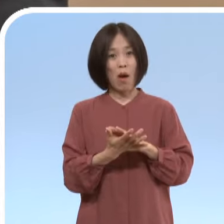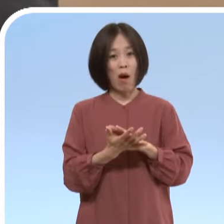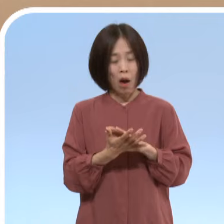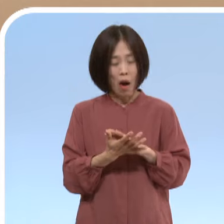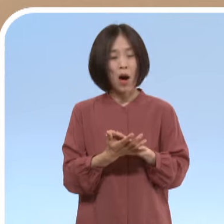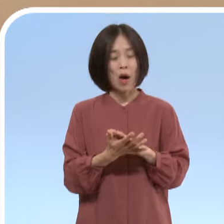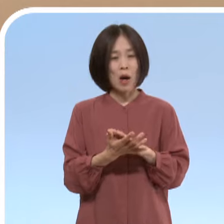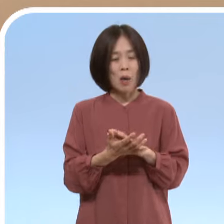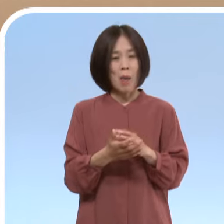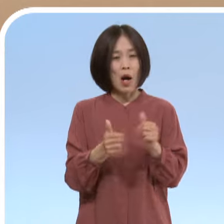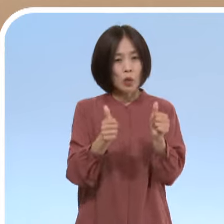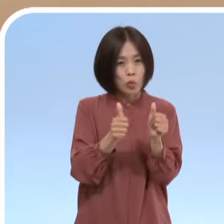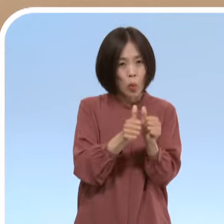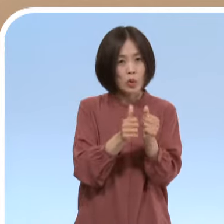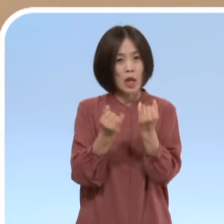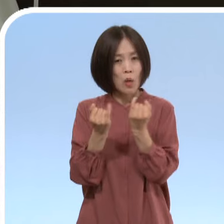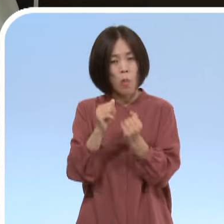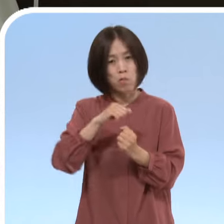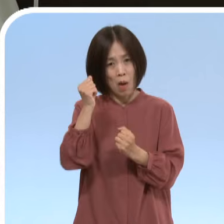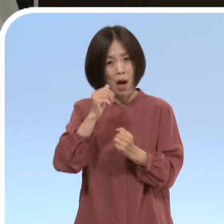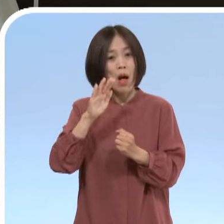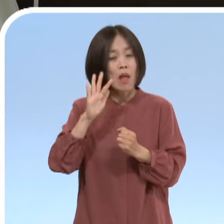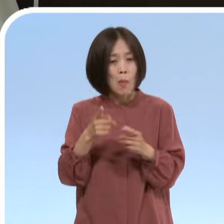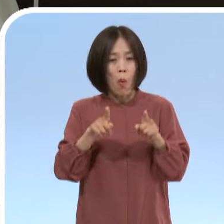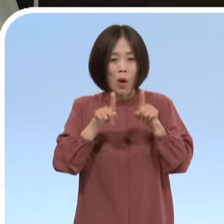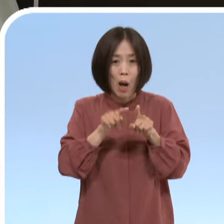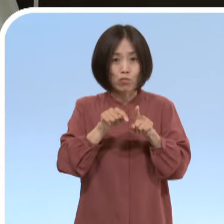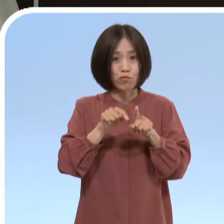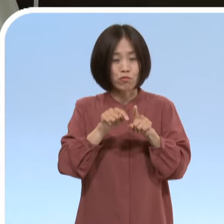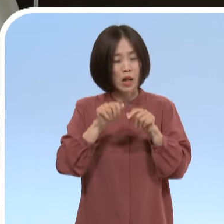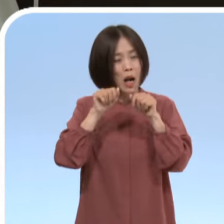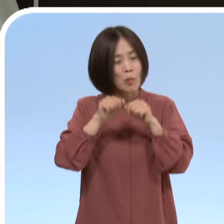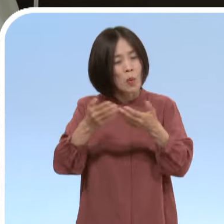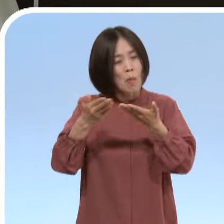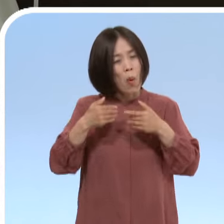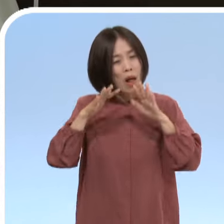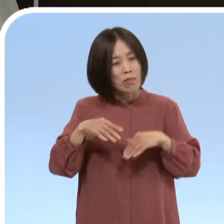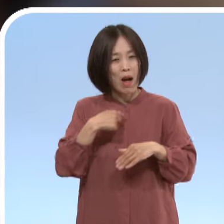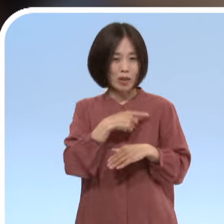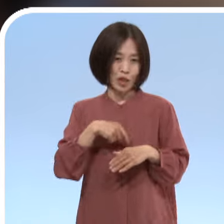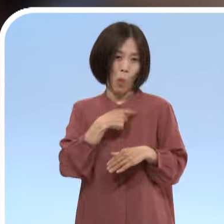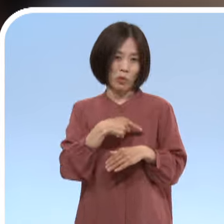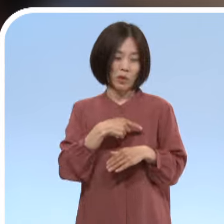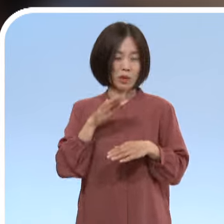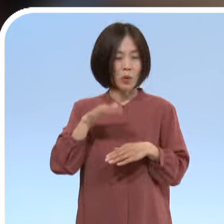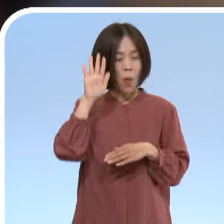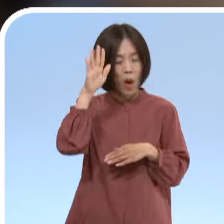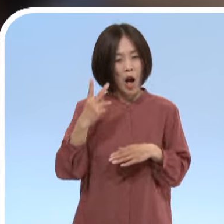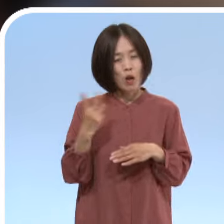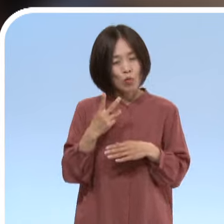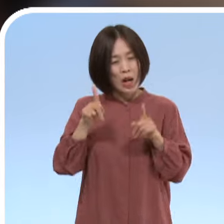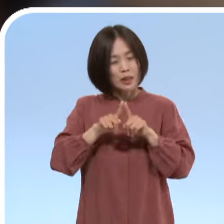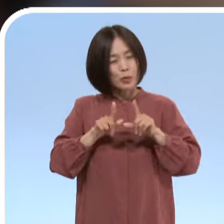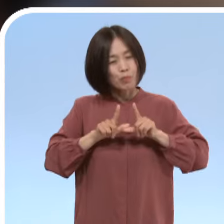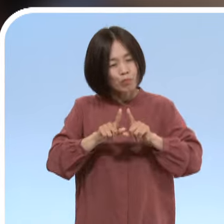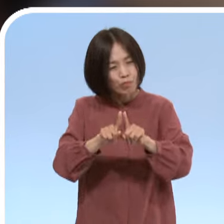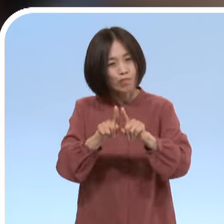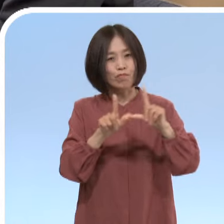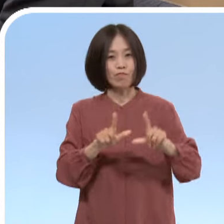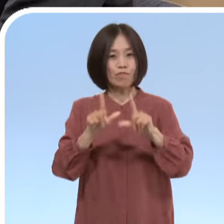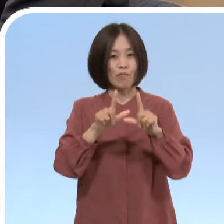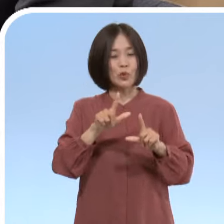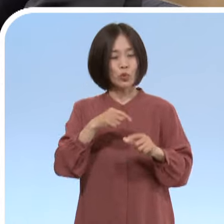ましたね。同性婚は認められてないんですけども、カップルになったっていうのがちょっと認められたような気がして、あとこれから一生2人で過